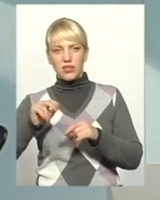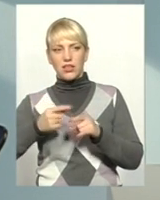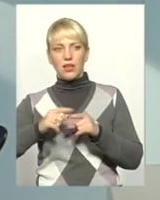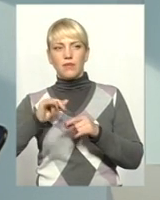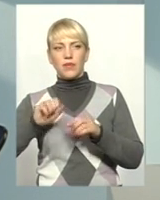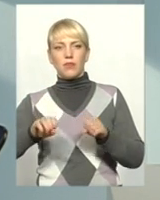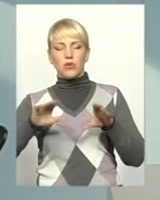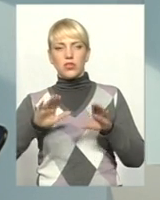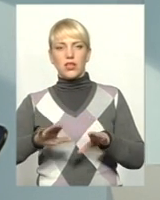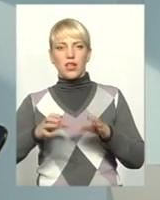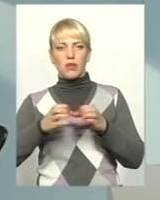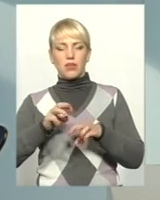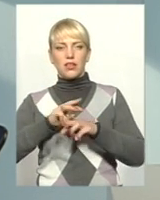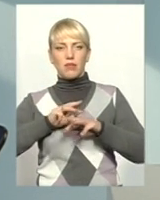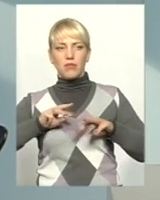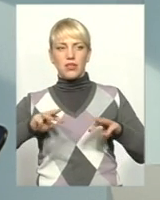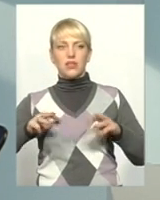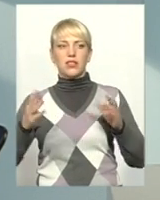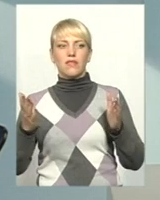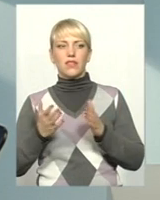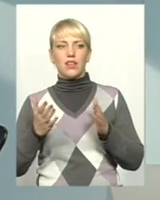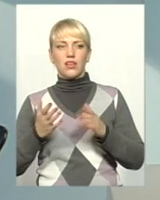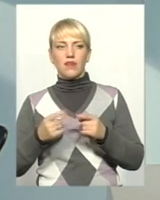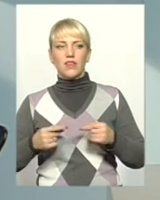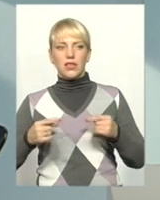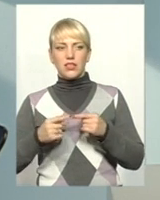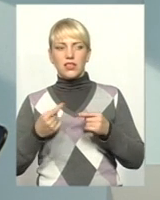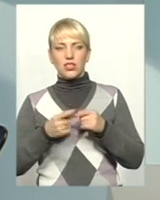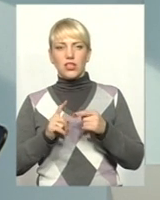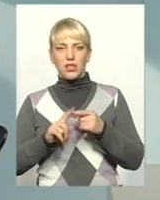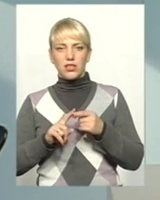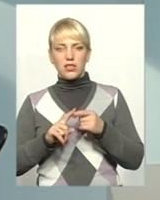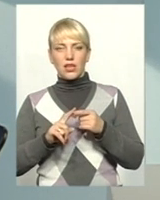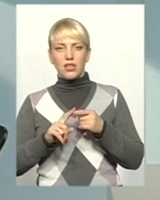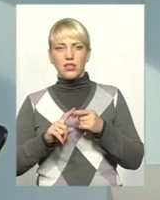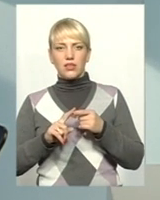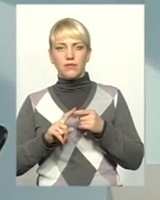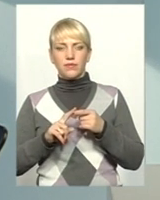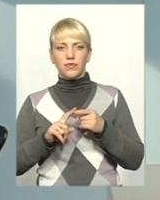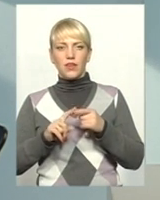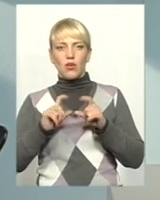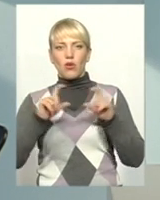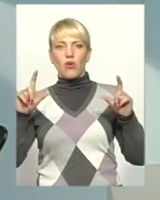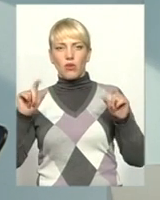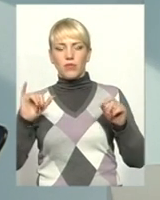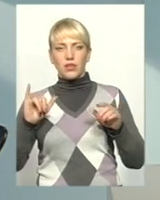Постанова Кабінету міністрів, яка визначила саме цей об'єкт і фінансування, передбачає